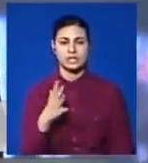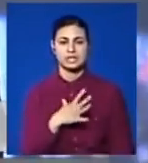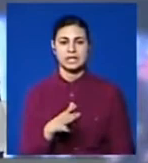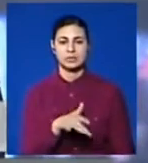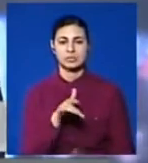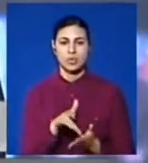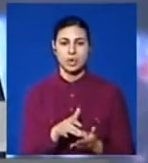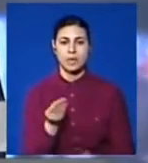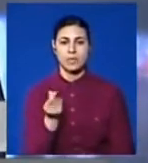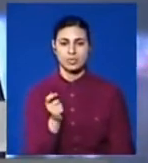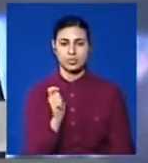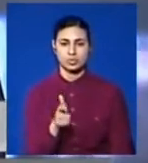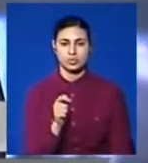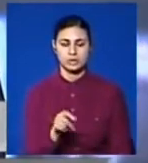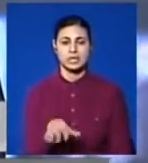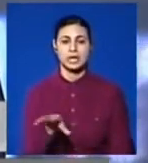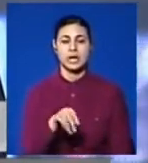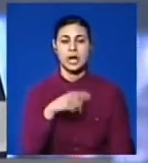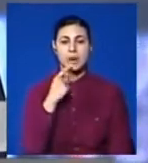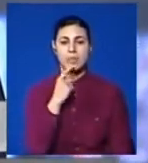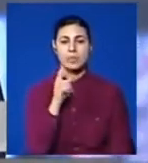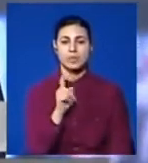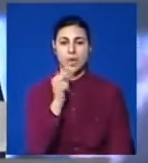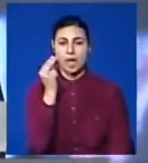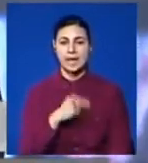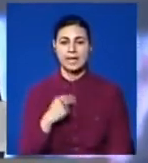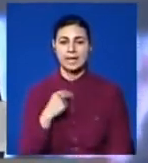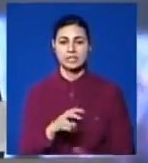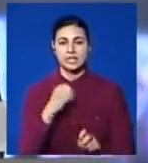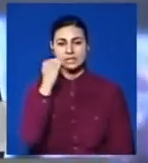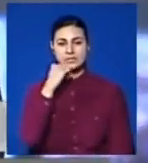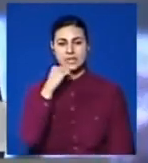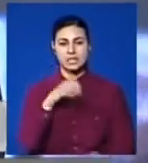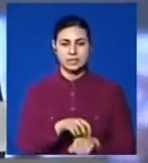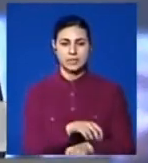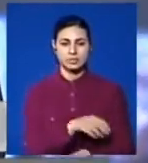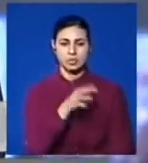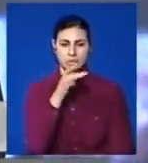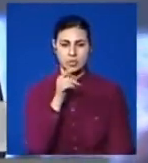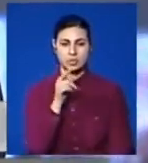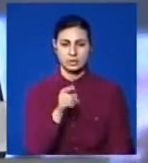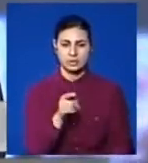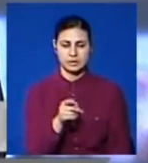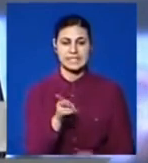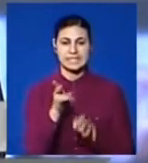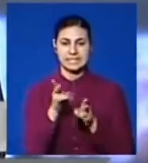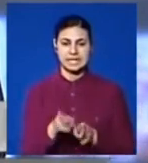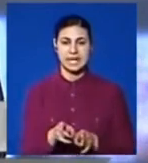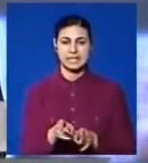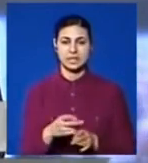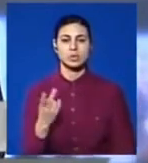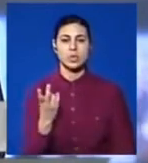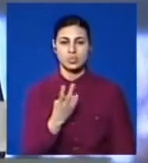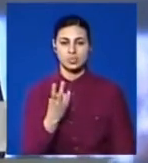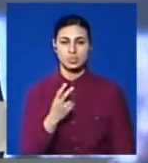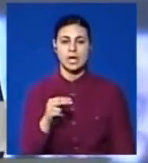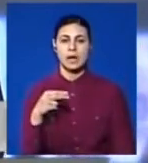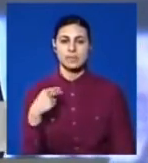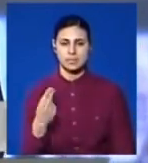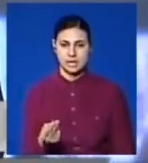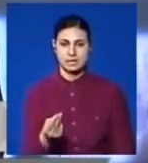მოქალაქე ფულს. კონკორდატი ამბობს, რომ ეკლესიას საბჭოთა ხელისუფლების დროს მიყენებული ზიანისათვის უნდა